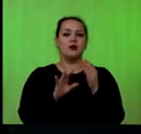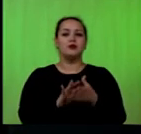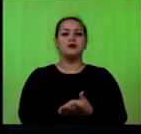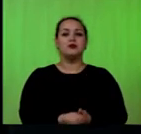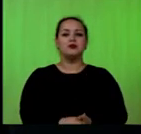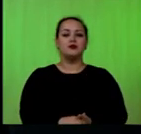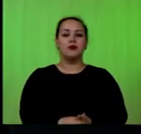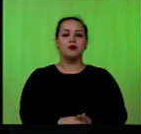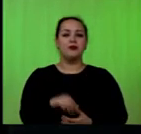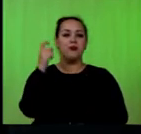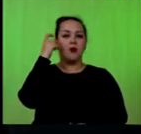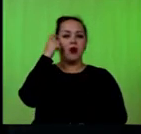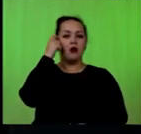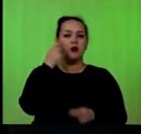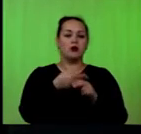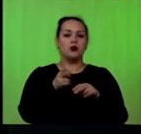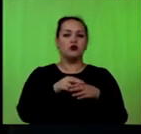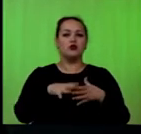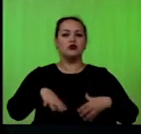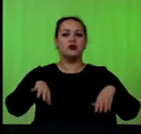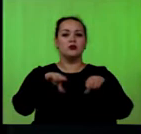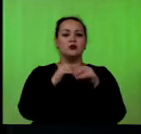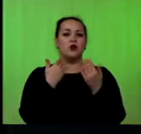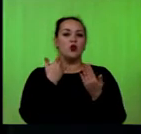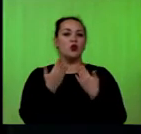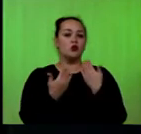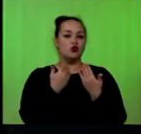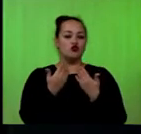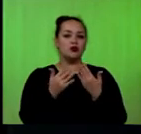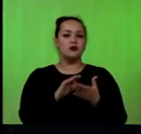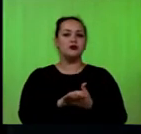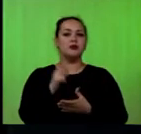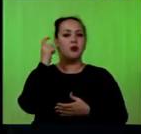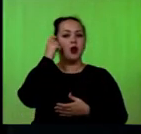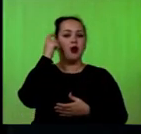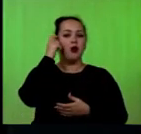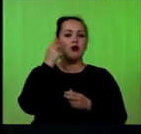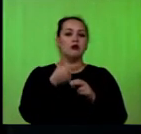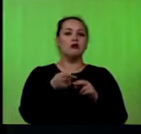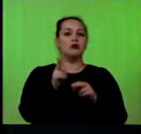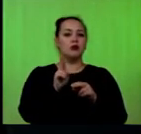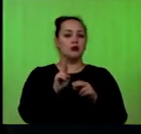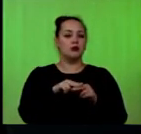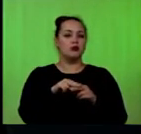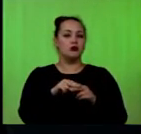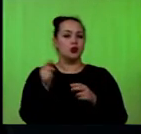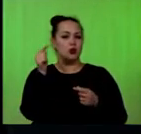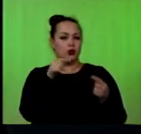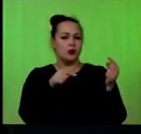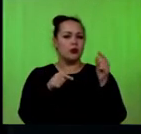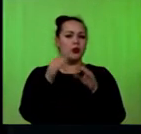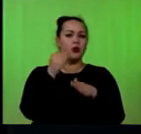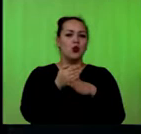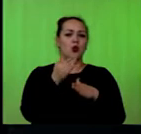махалля это семейные отношения махалля это взаимопомощь друг другу когда